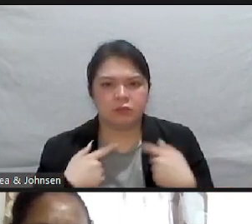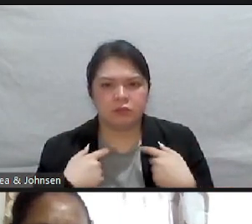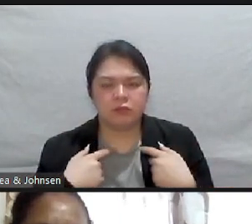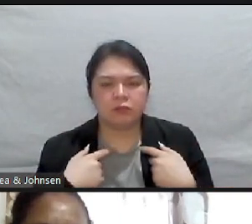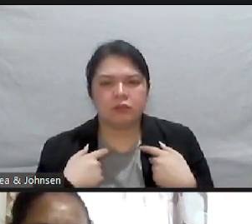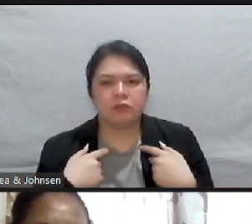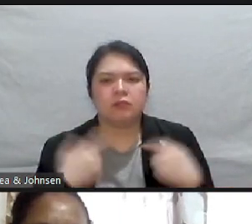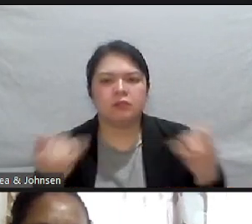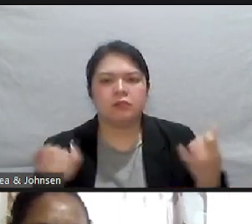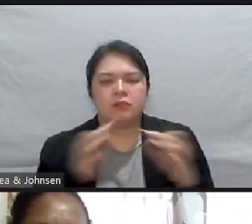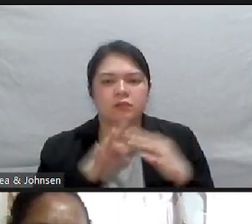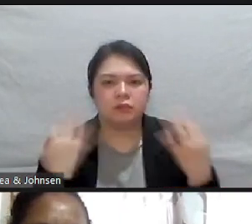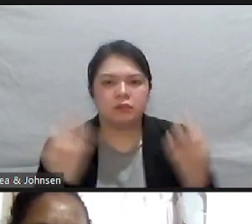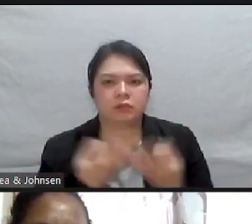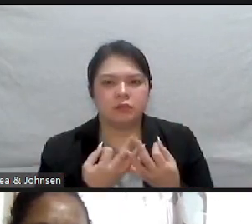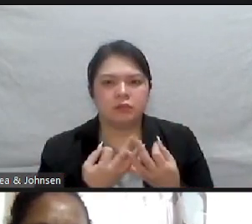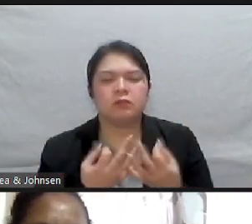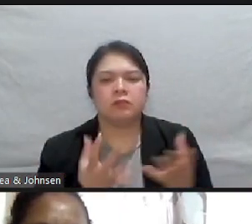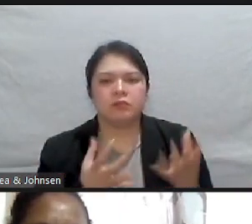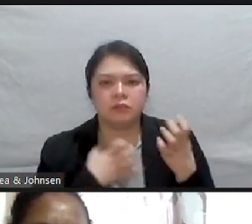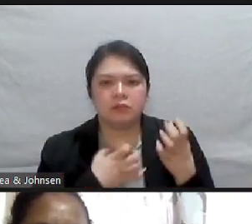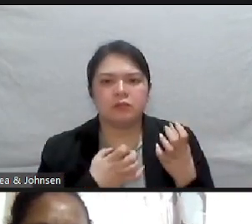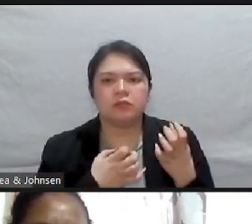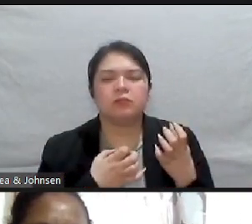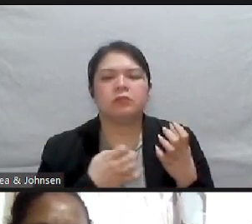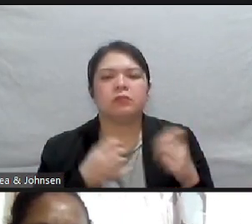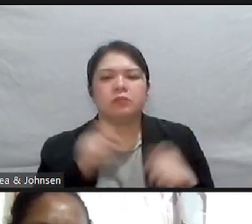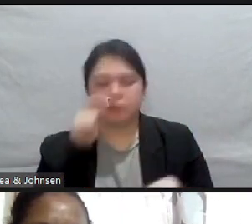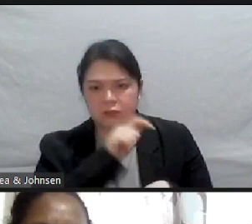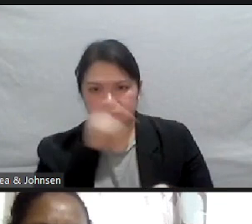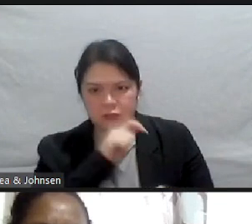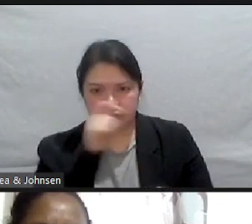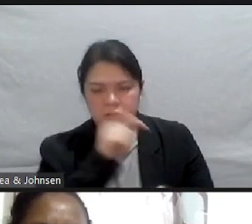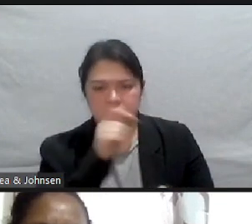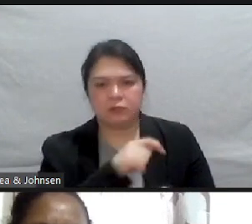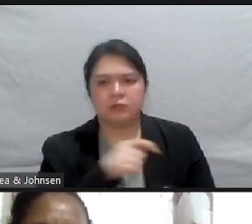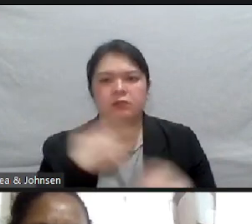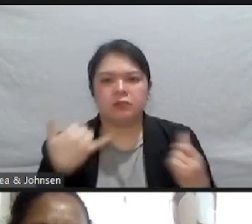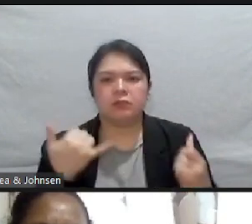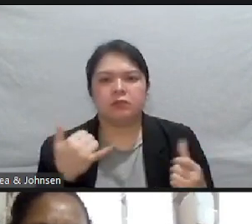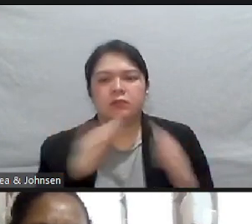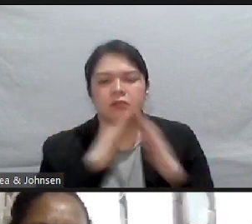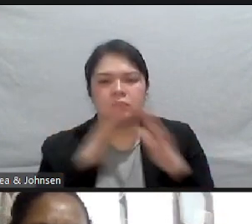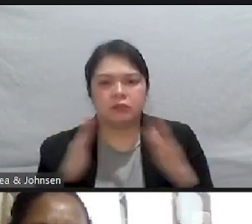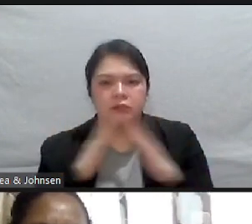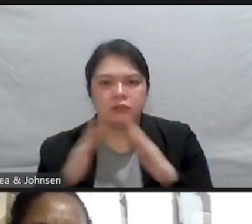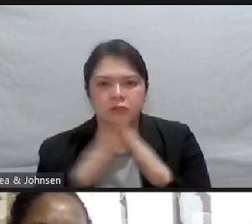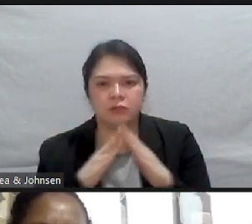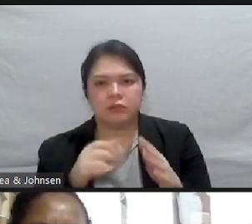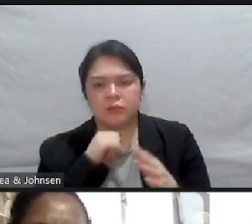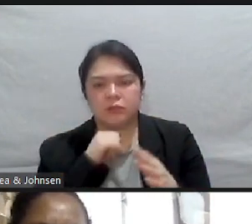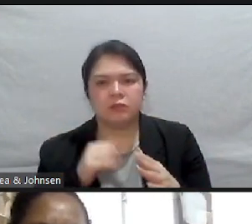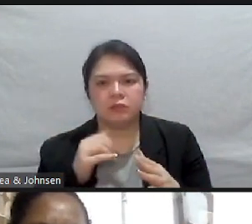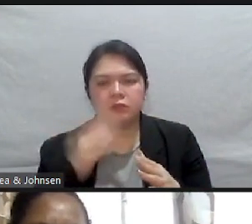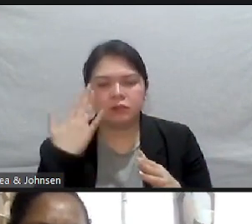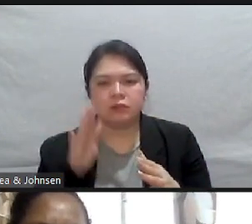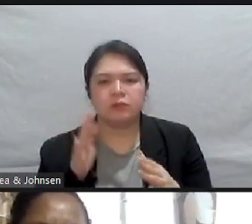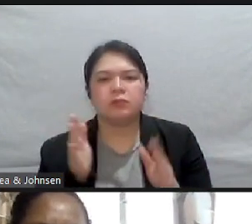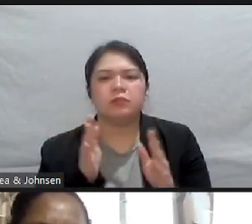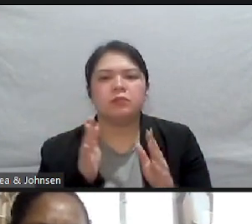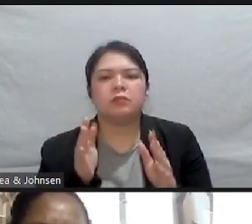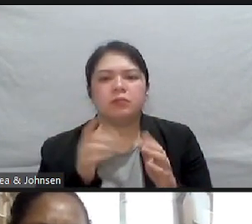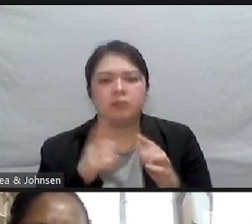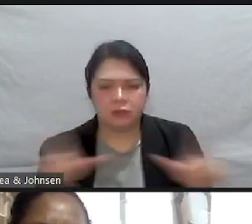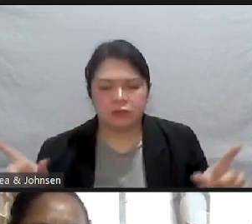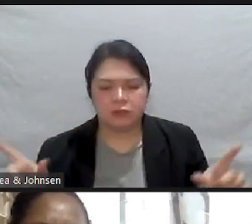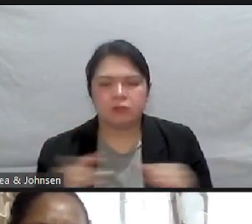na ang mga pamilya ay mas ninais na salitain ang Tagalog sa loob ng kanilang mga tahanan ay hindi na marunong magsalita ng kanilang